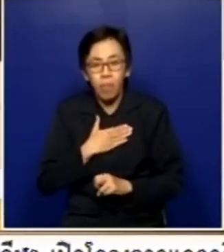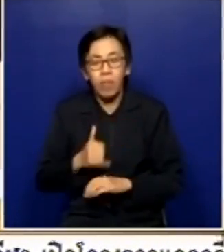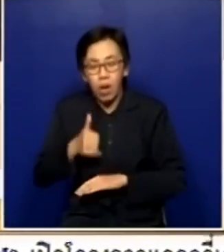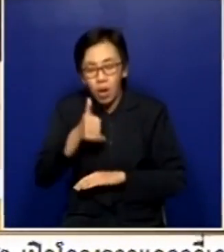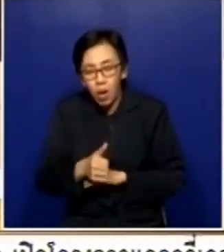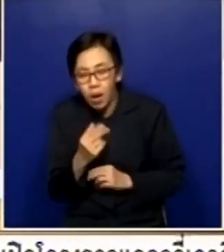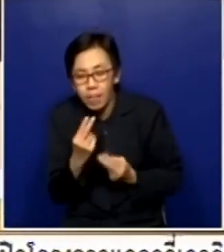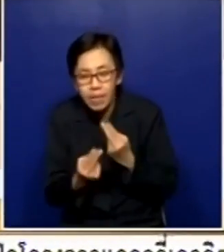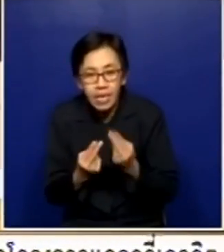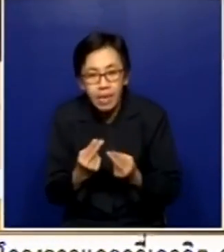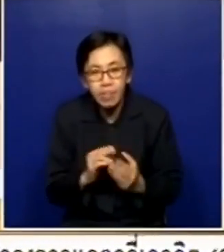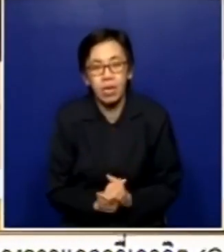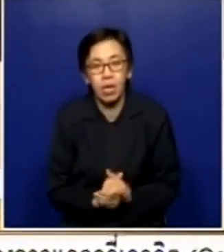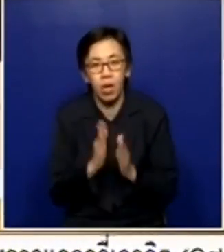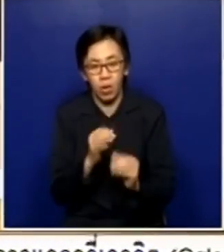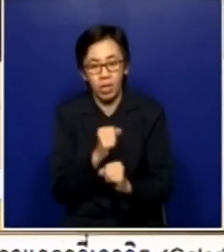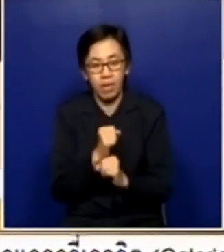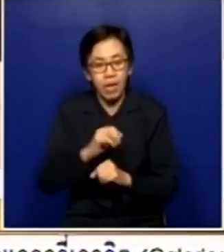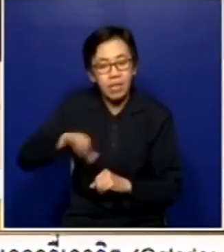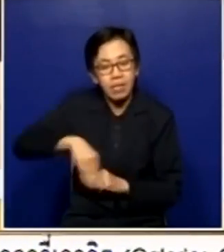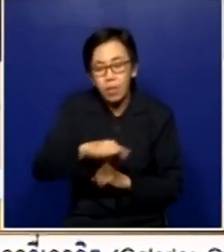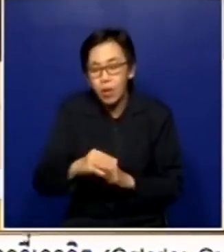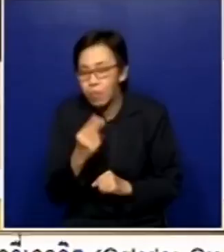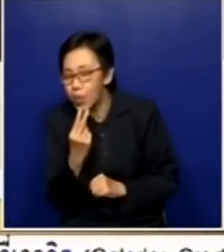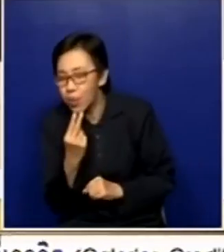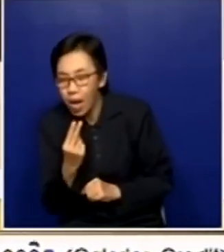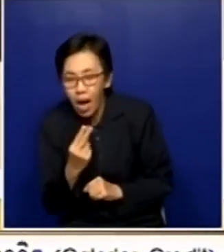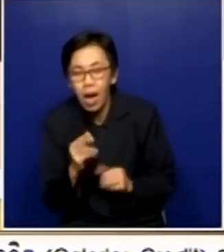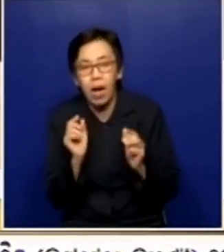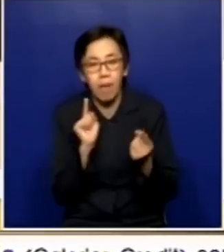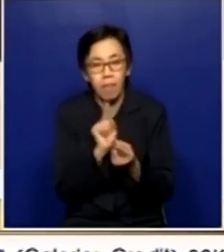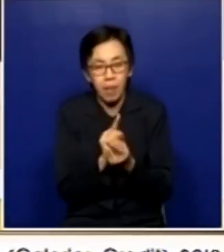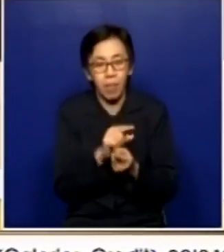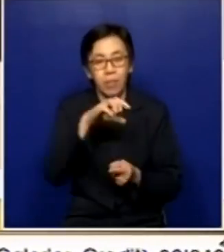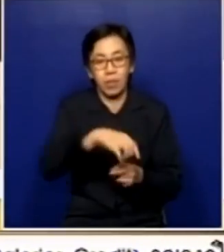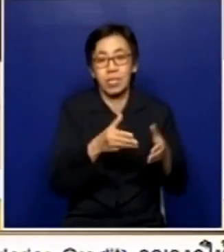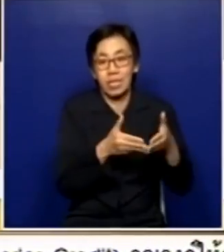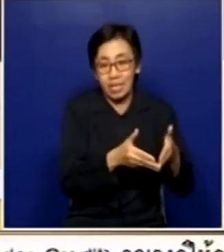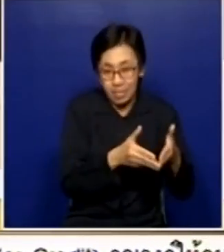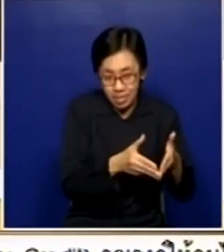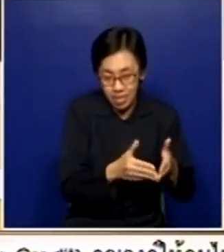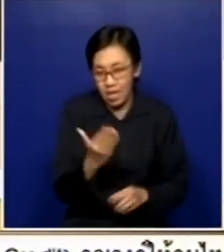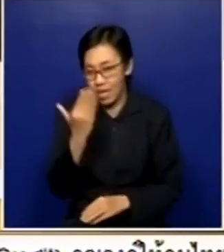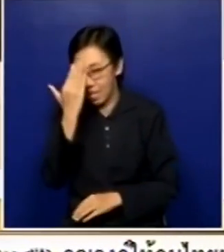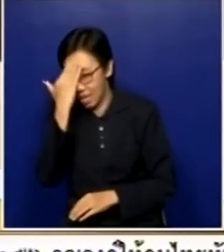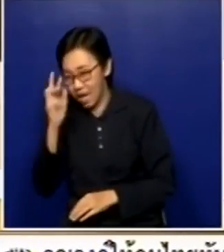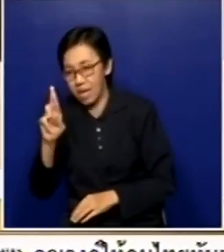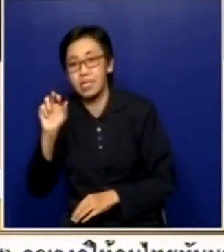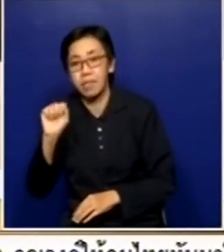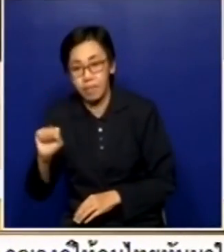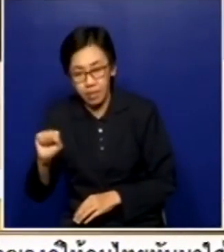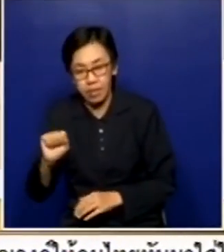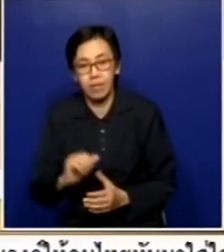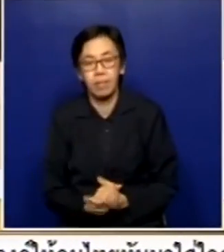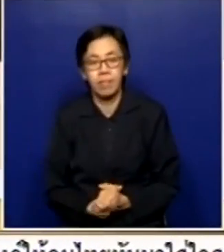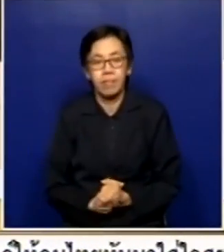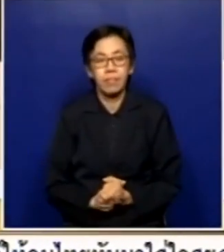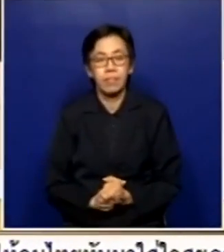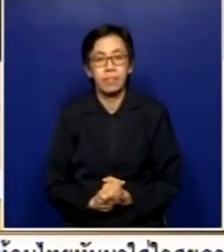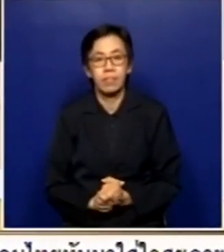เยี่ยมเจ้าหน้าที่ทั้งหมดนะครับทั้งที่ท่าเรือแล้วก็บริเวณหน้าสภาแล้วก็